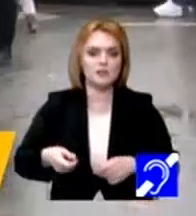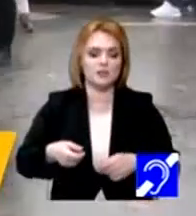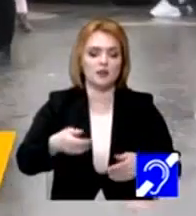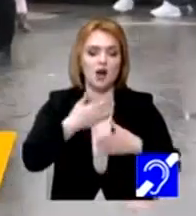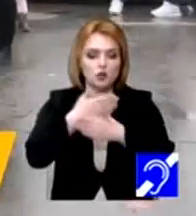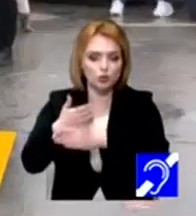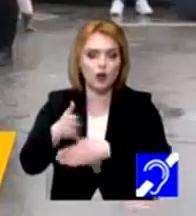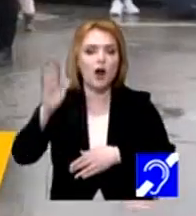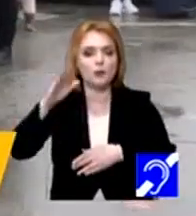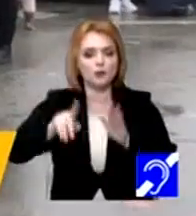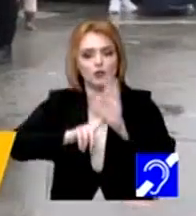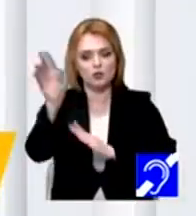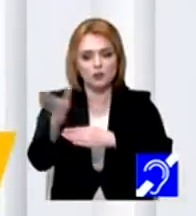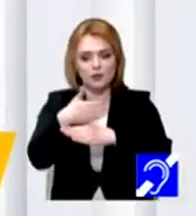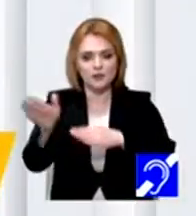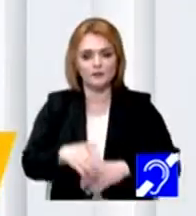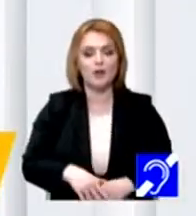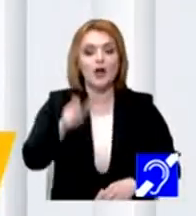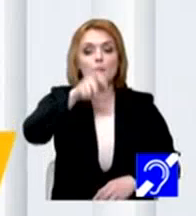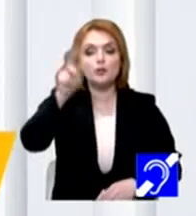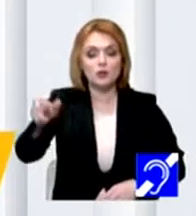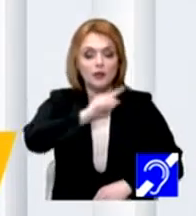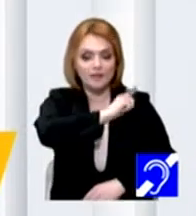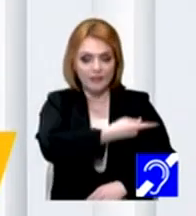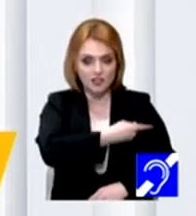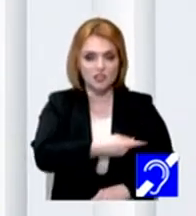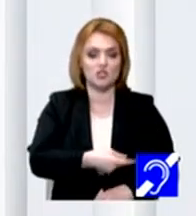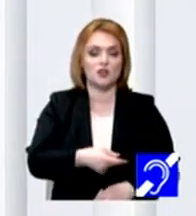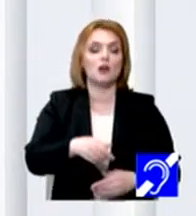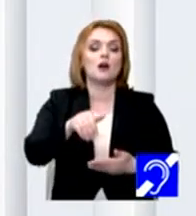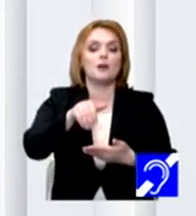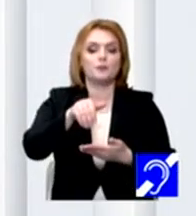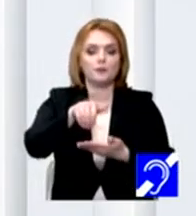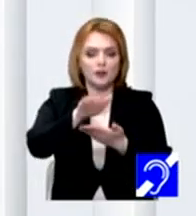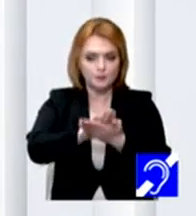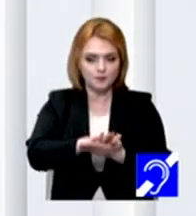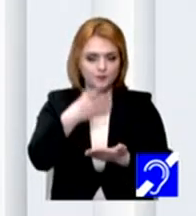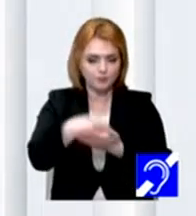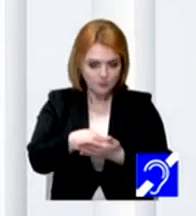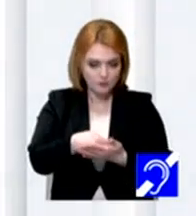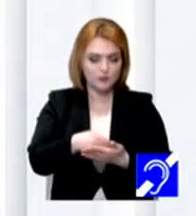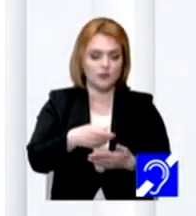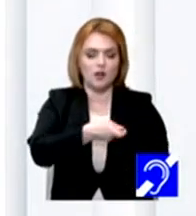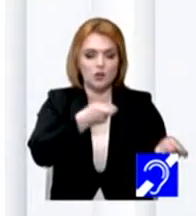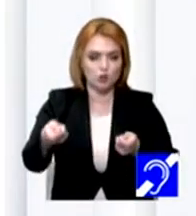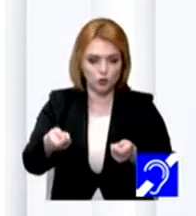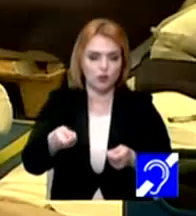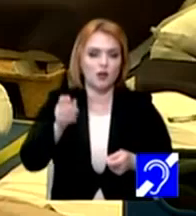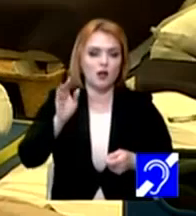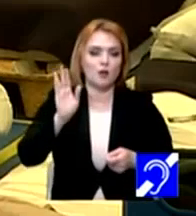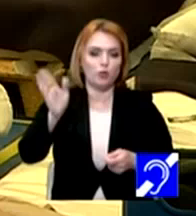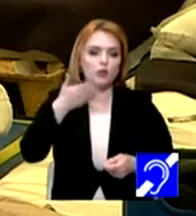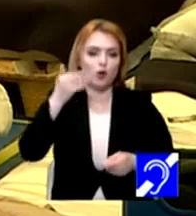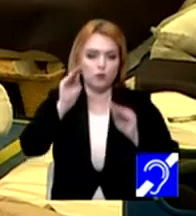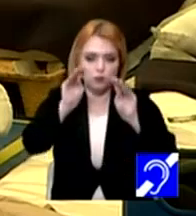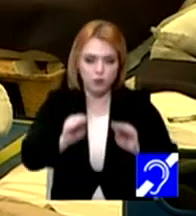Tehnologii Informaționale în Finanțe. Persoanele fizice vor declara lotul de mărfuri prin intermediul formularului tipizat.